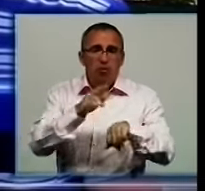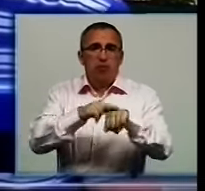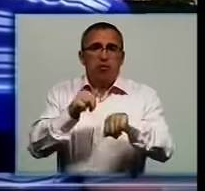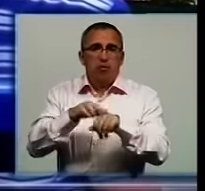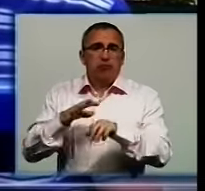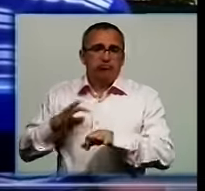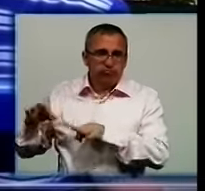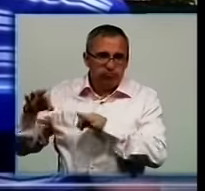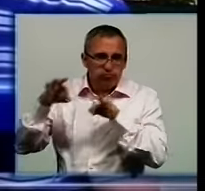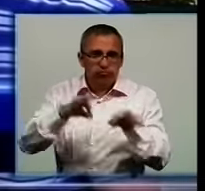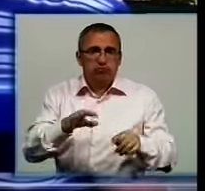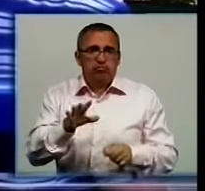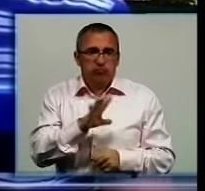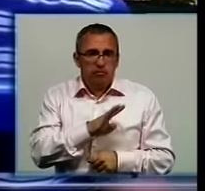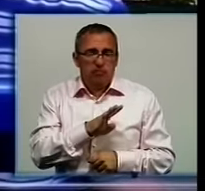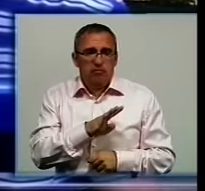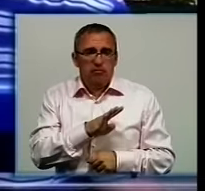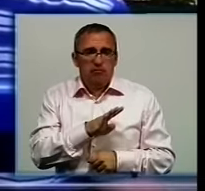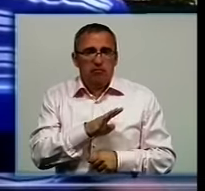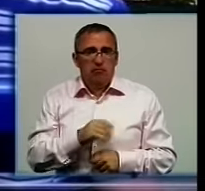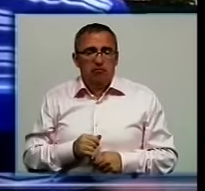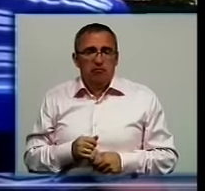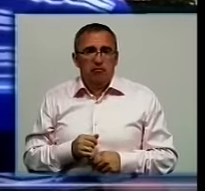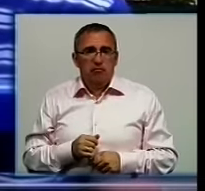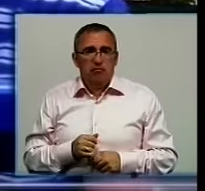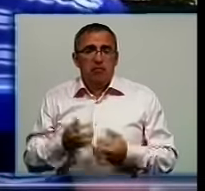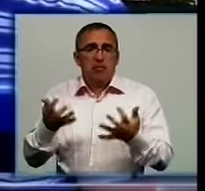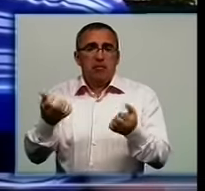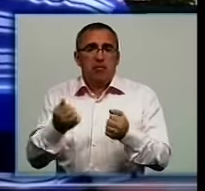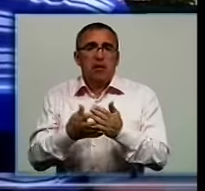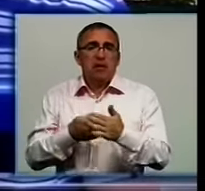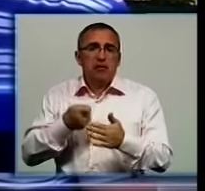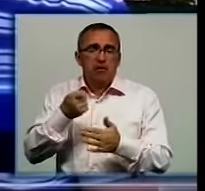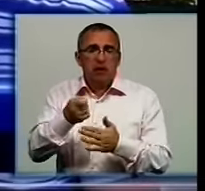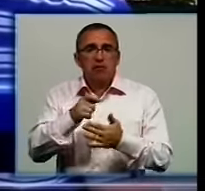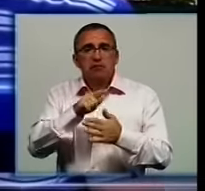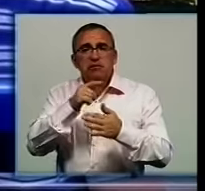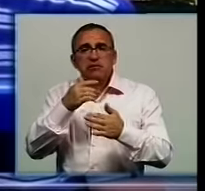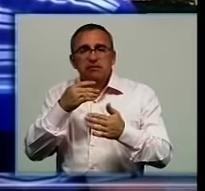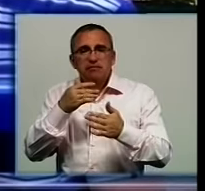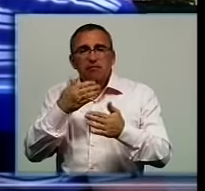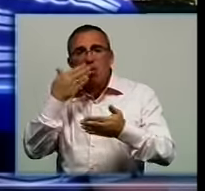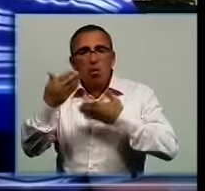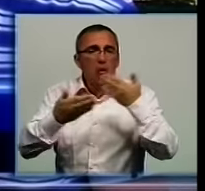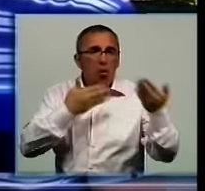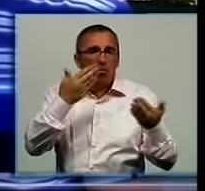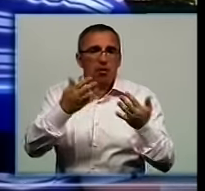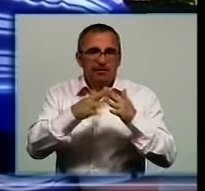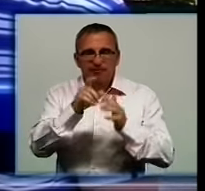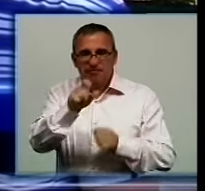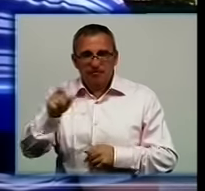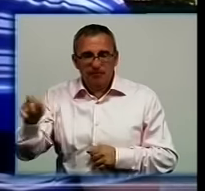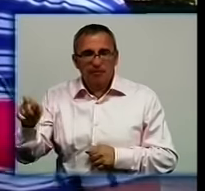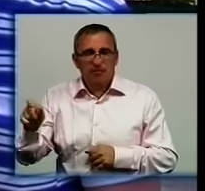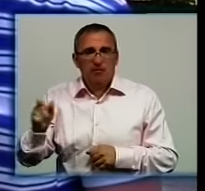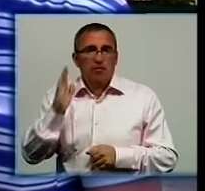органи, то прийняли вони заяву, опитували жителів села. Я так зрозумів, що